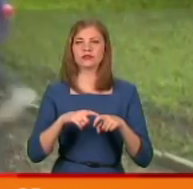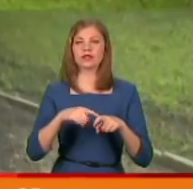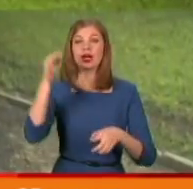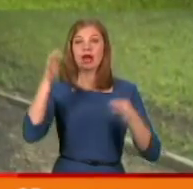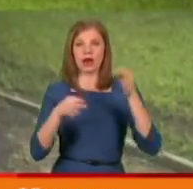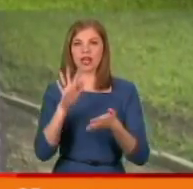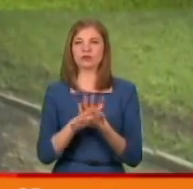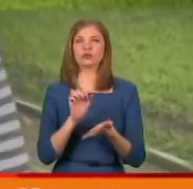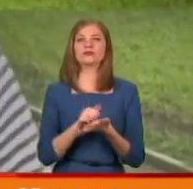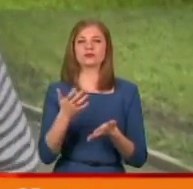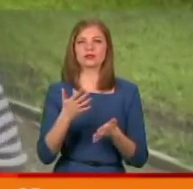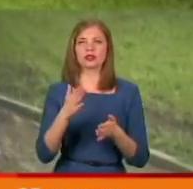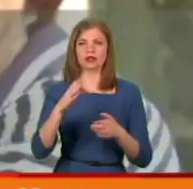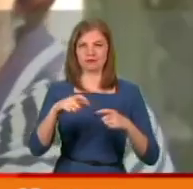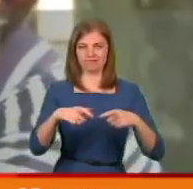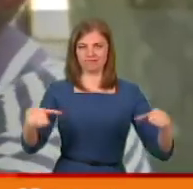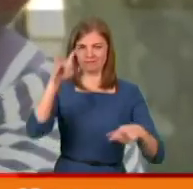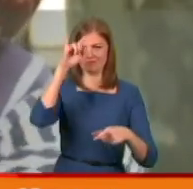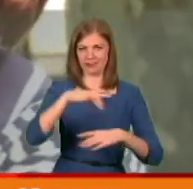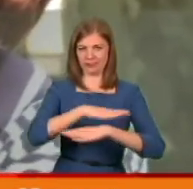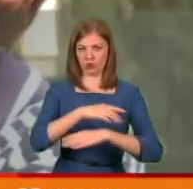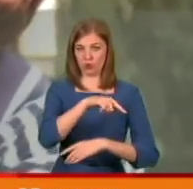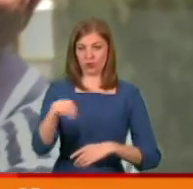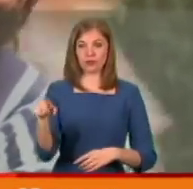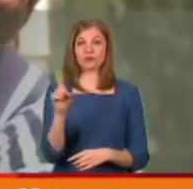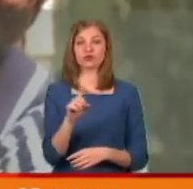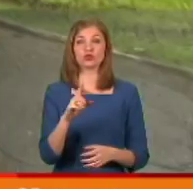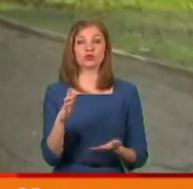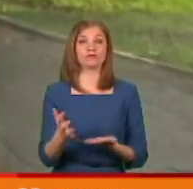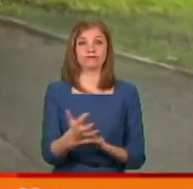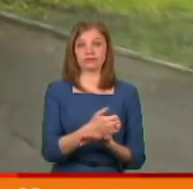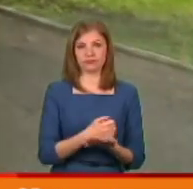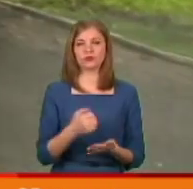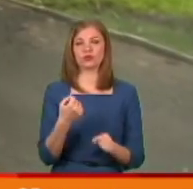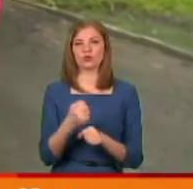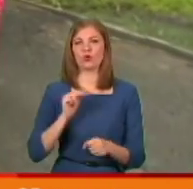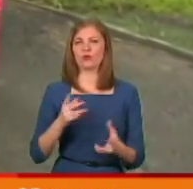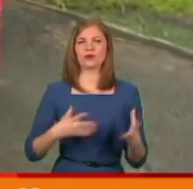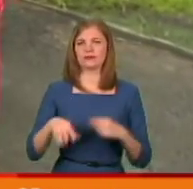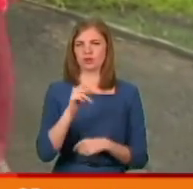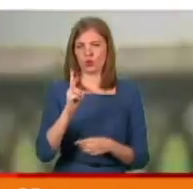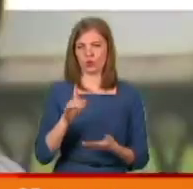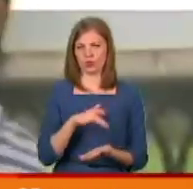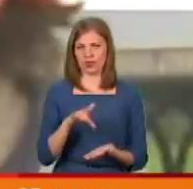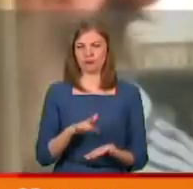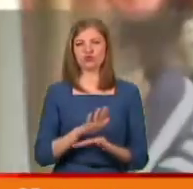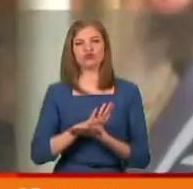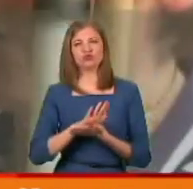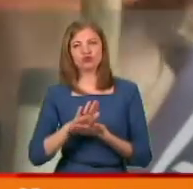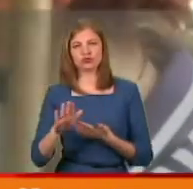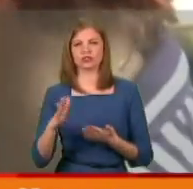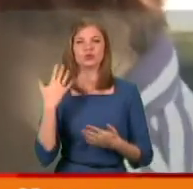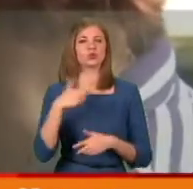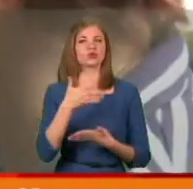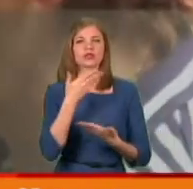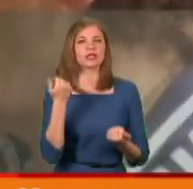Град побив, як то, підвіконник. Щоб прибрати зламане вітром гілля дерев, до роботи взялися всі комунальники міста. Чистенько везде.